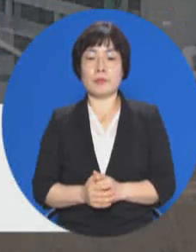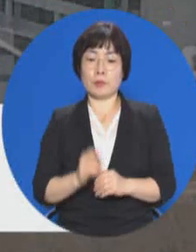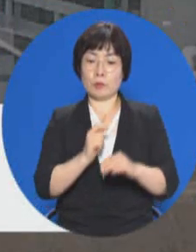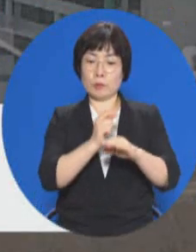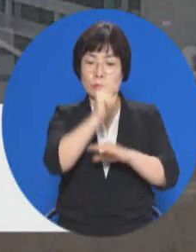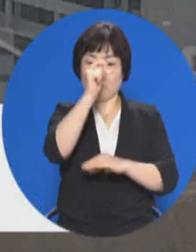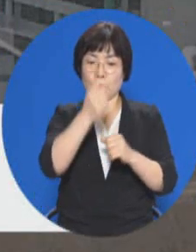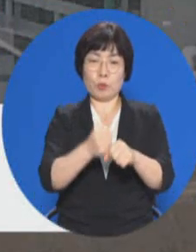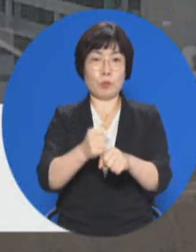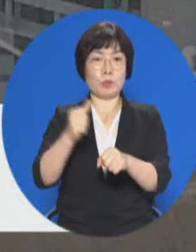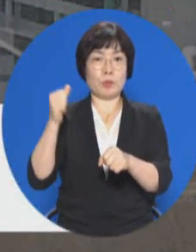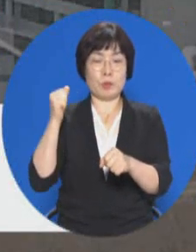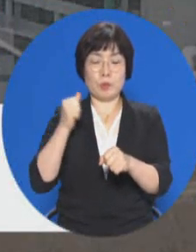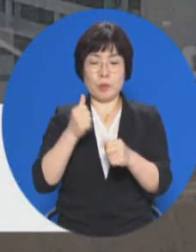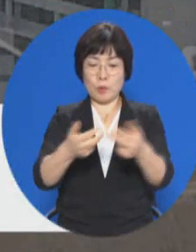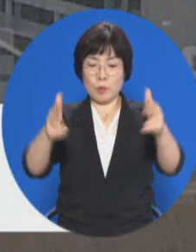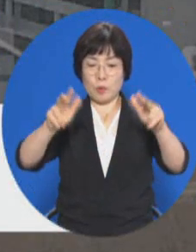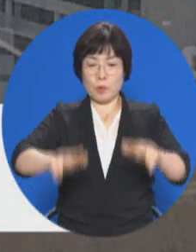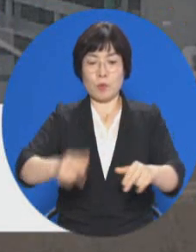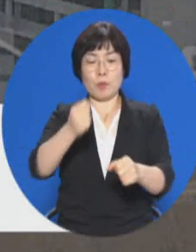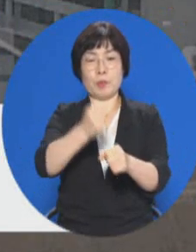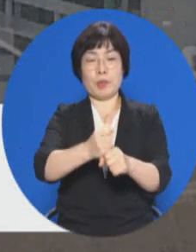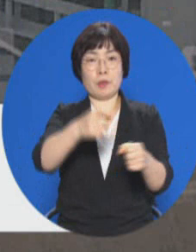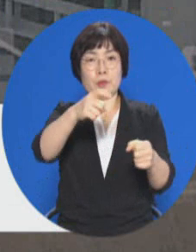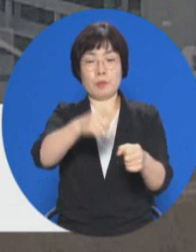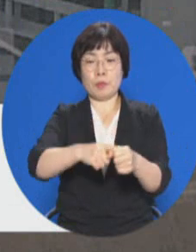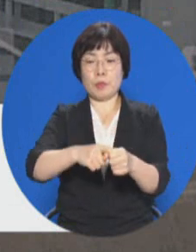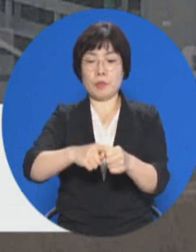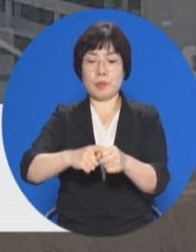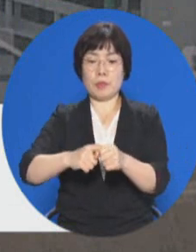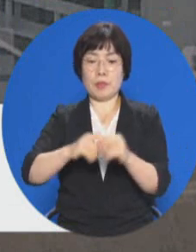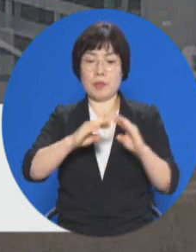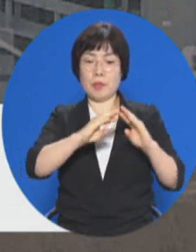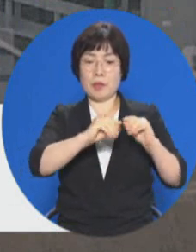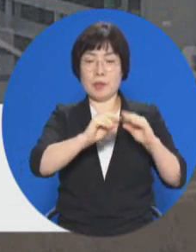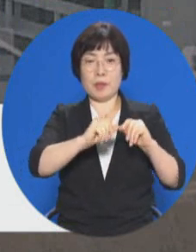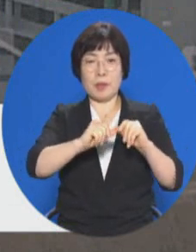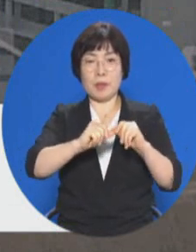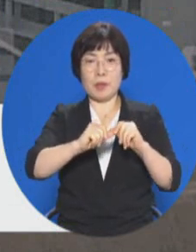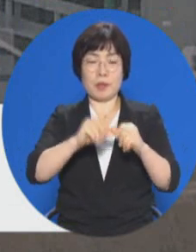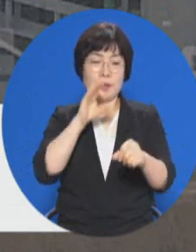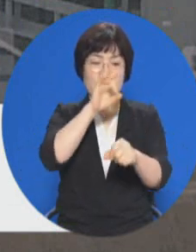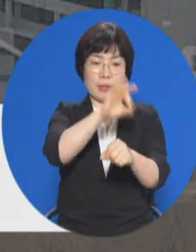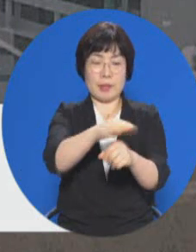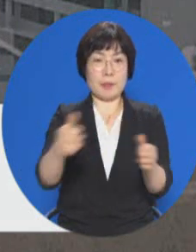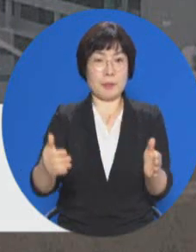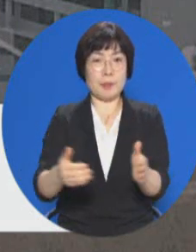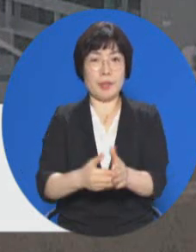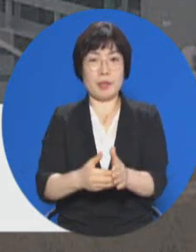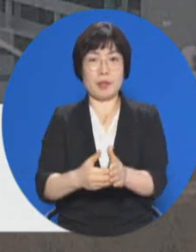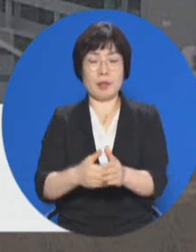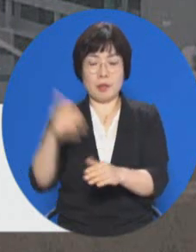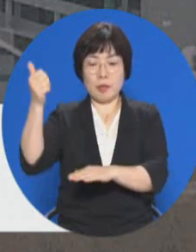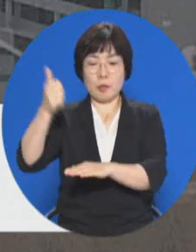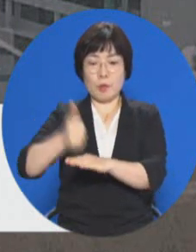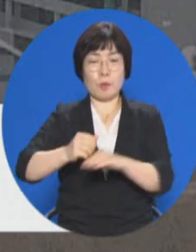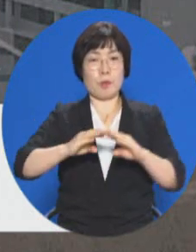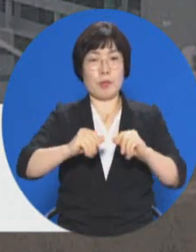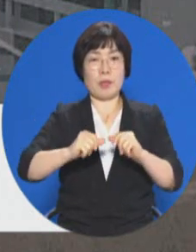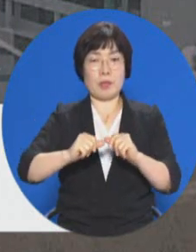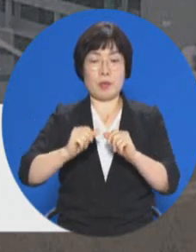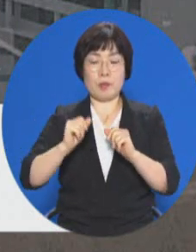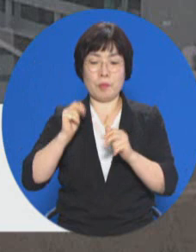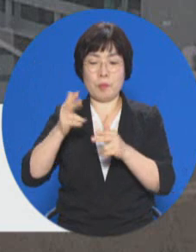공군이 5년 전 공원 조성을 명분으로 공만 간척지 일원의 용지를 사들였었는데요. 결국 이 땅이 리조트